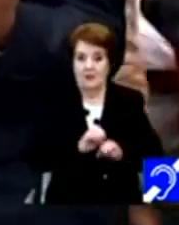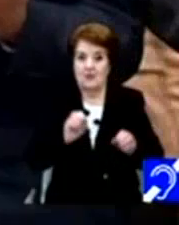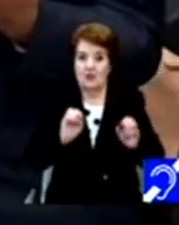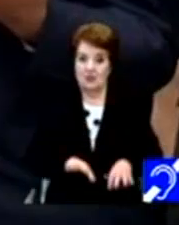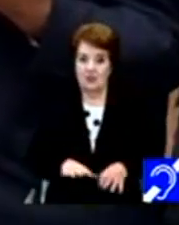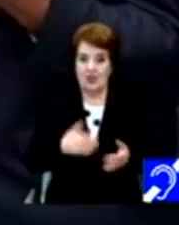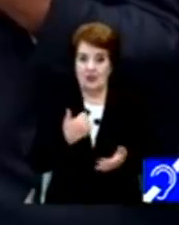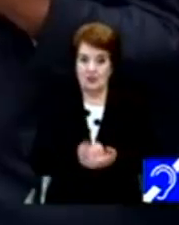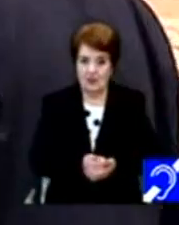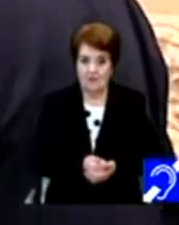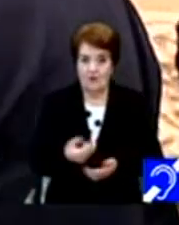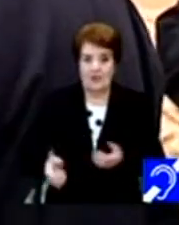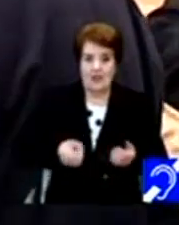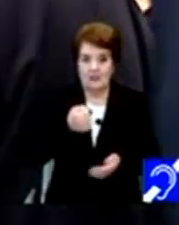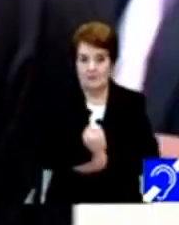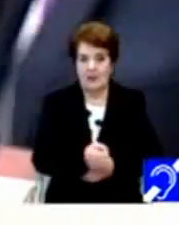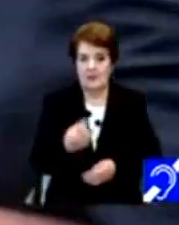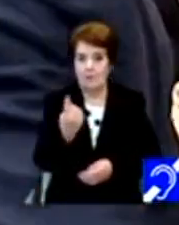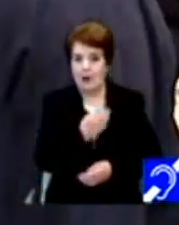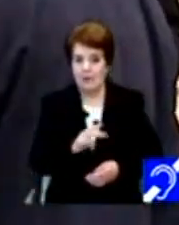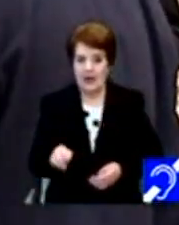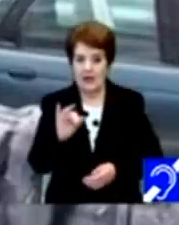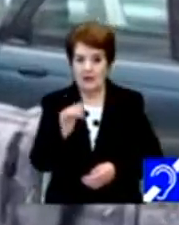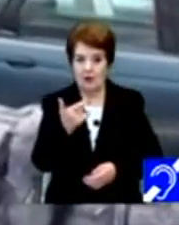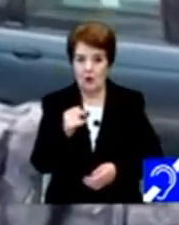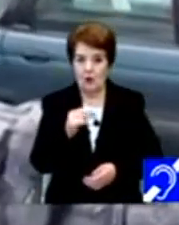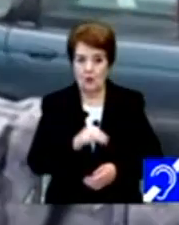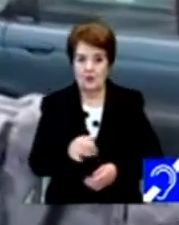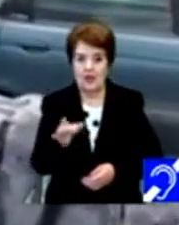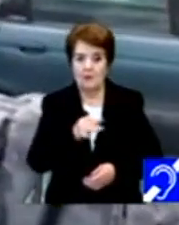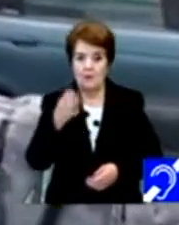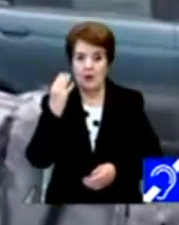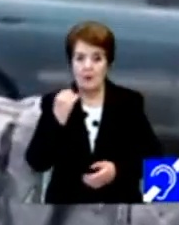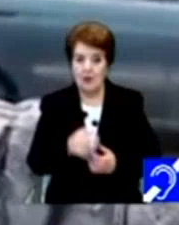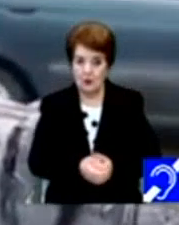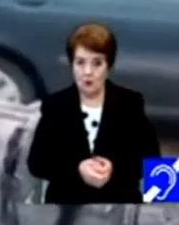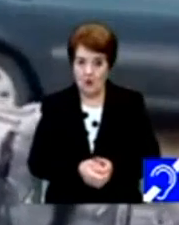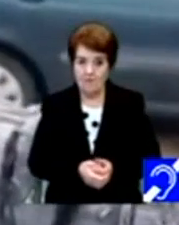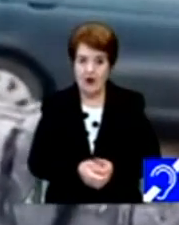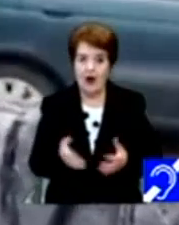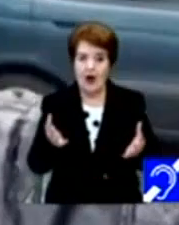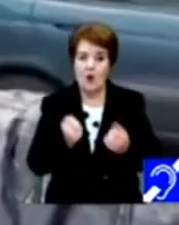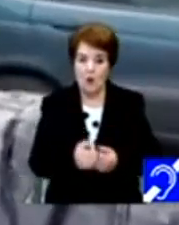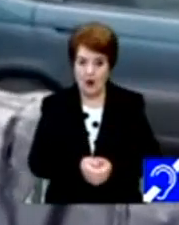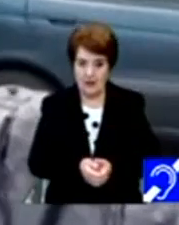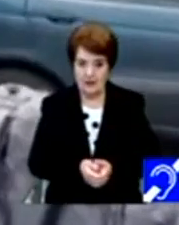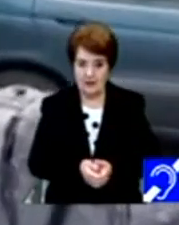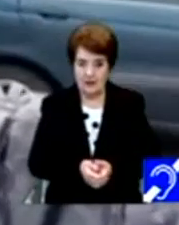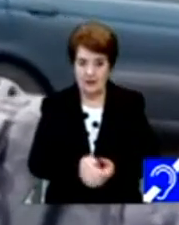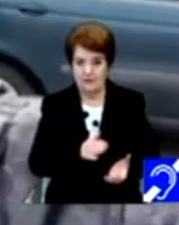șefului statului de a-l desemna la funcția de premier pe Igor Grosu. Ieri Republica Moldova a luat o lovitură